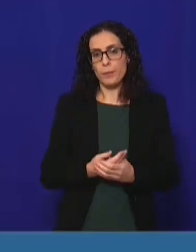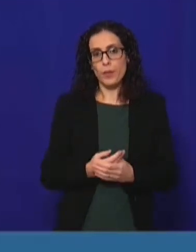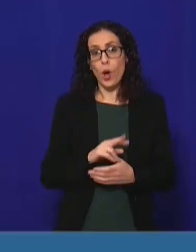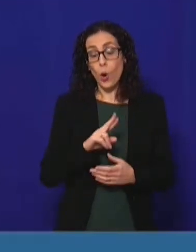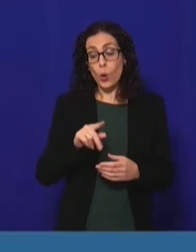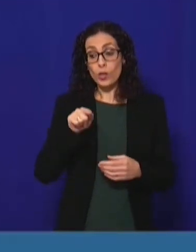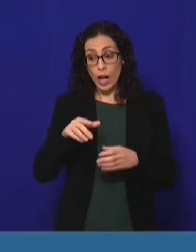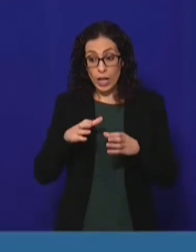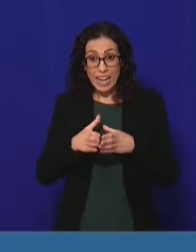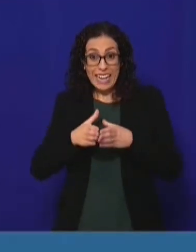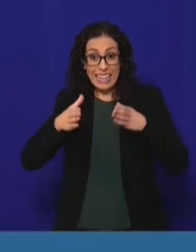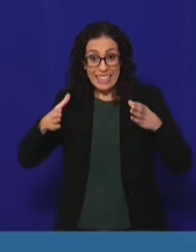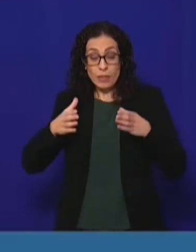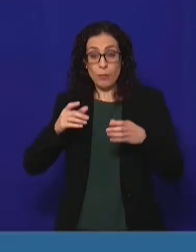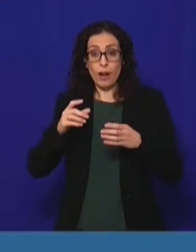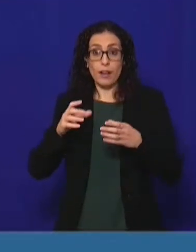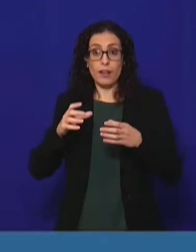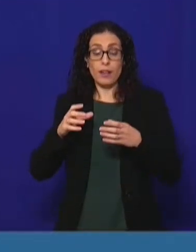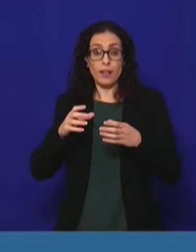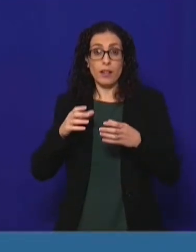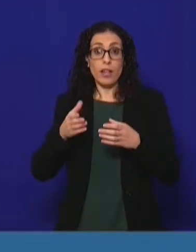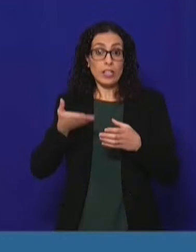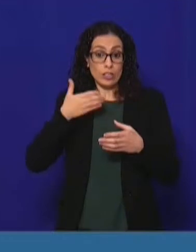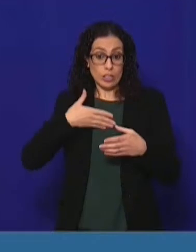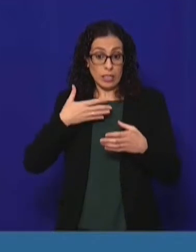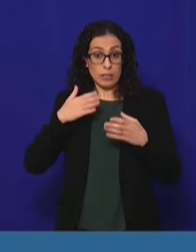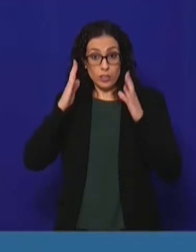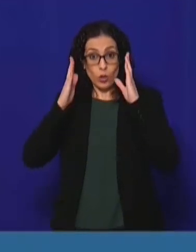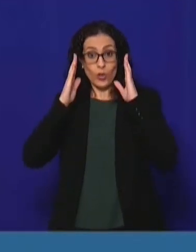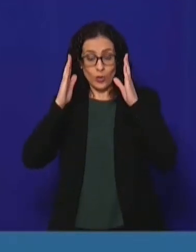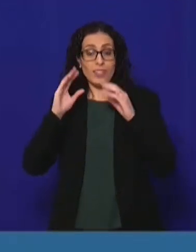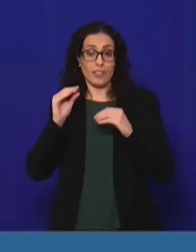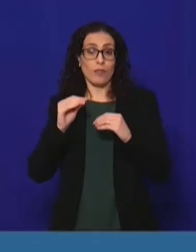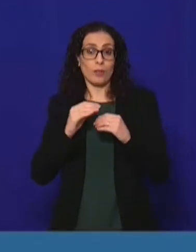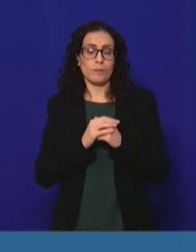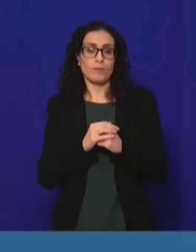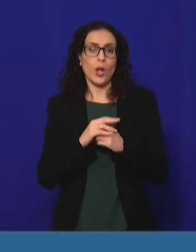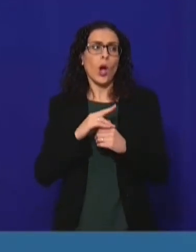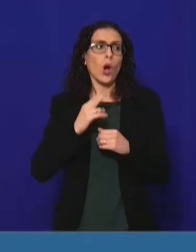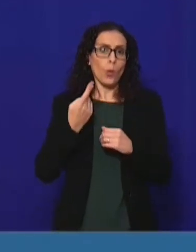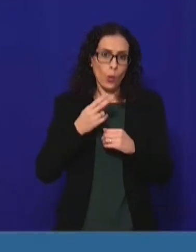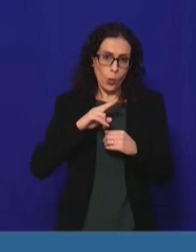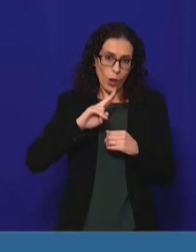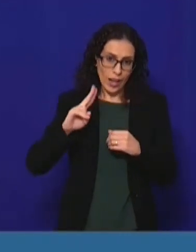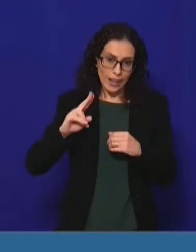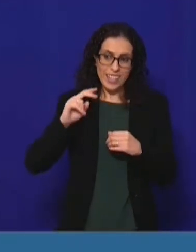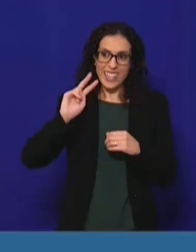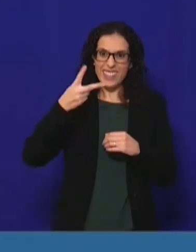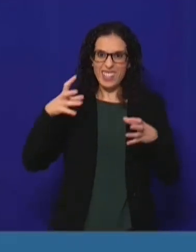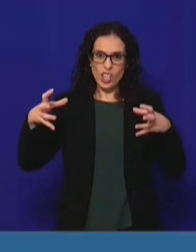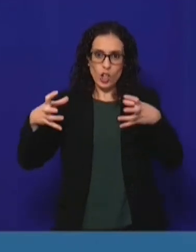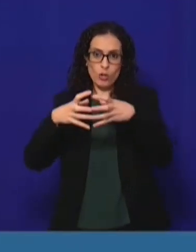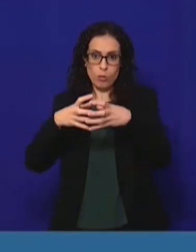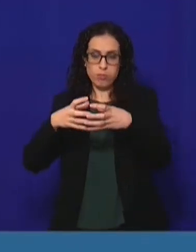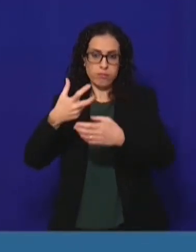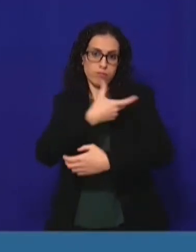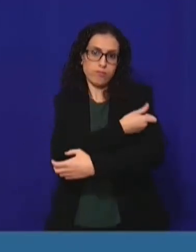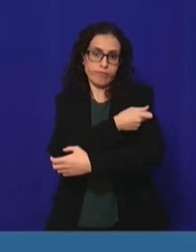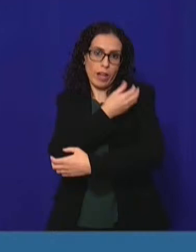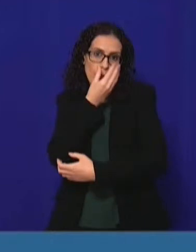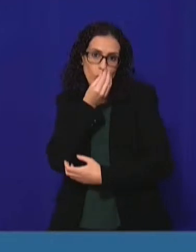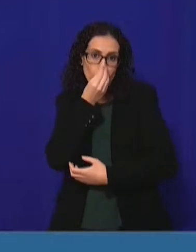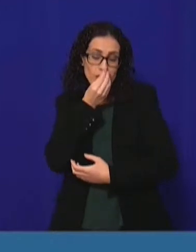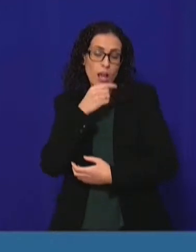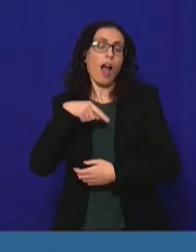u għalhekk anke b'dan il-lott li ġibna issa aħna ħallejnieh biss għal dawk in-nies li huma f'dawn